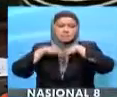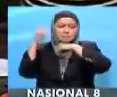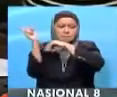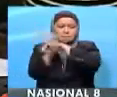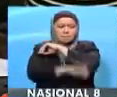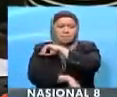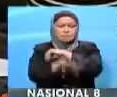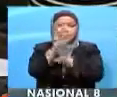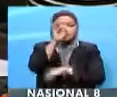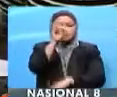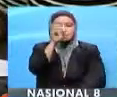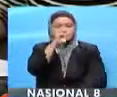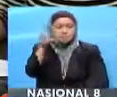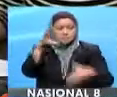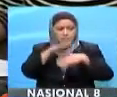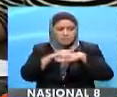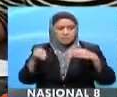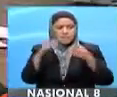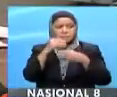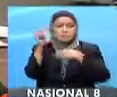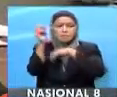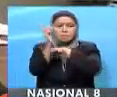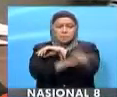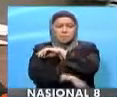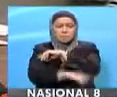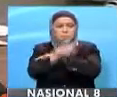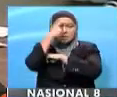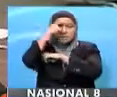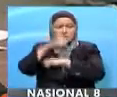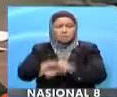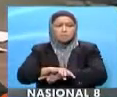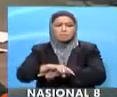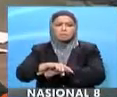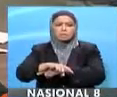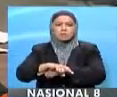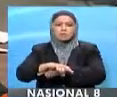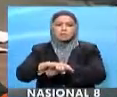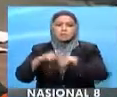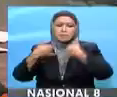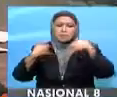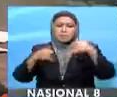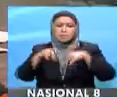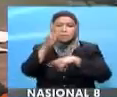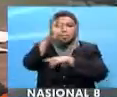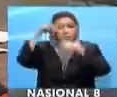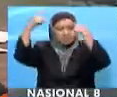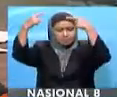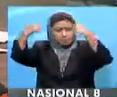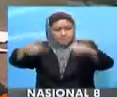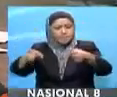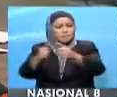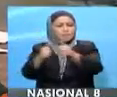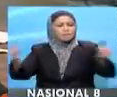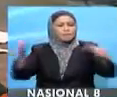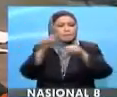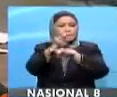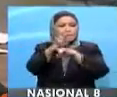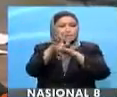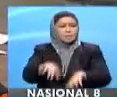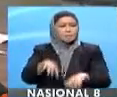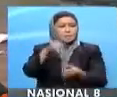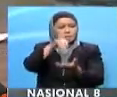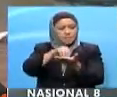r000 dan hukuman bermain dua perlawanan tanpa penonton di gelanggang sendiri fas berharap